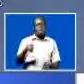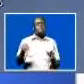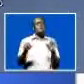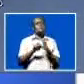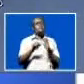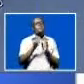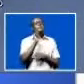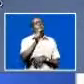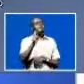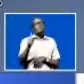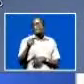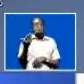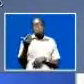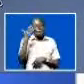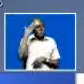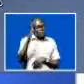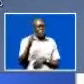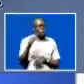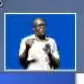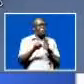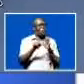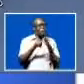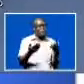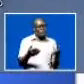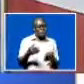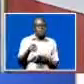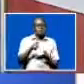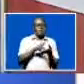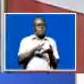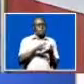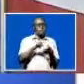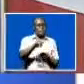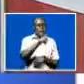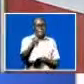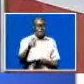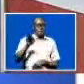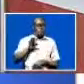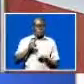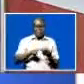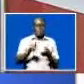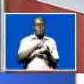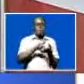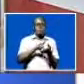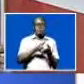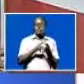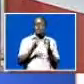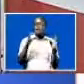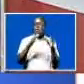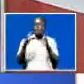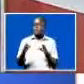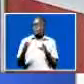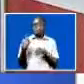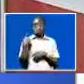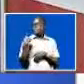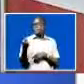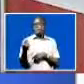Sasa sijui ni sumu kivipi, kwa sababu wengine wanasema kuwa ni sumu kwa mwanamke mwenzake na pia ni sumu katika jamii. Hivi juzi kama